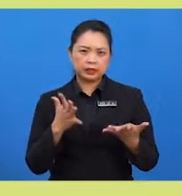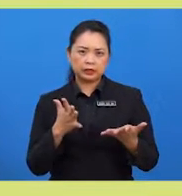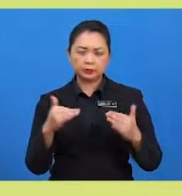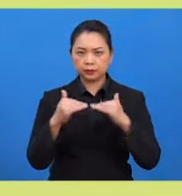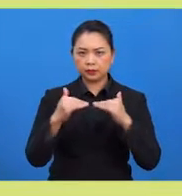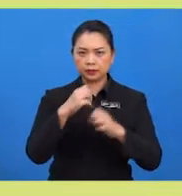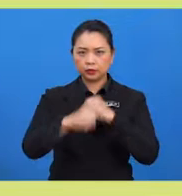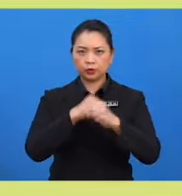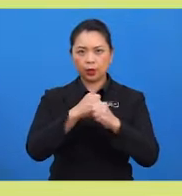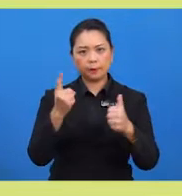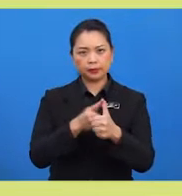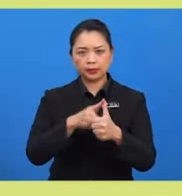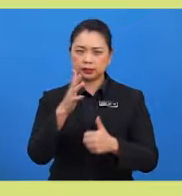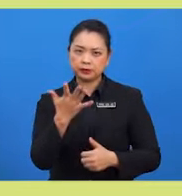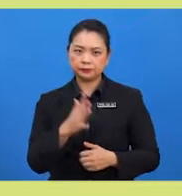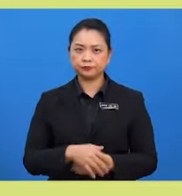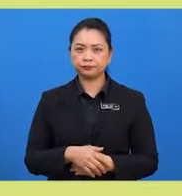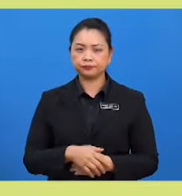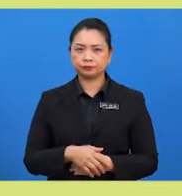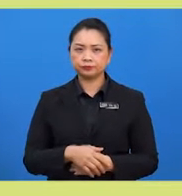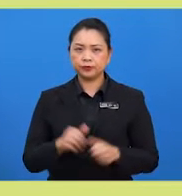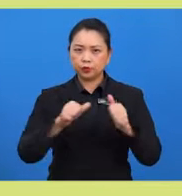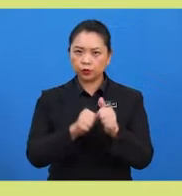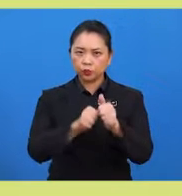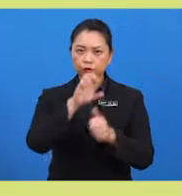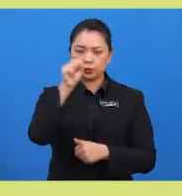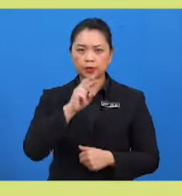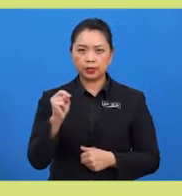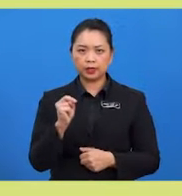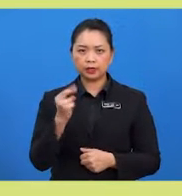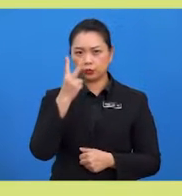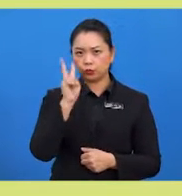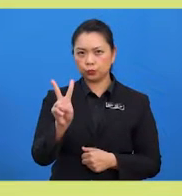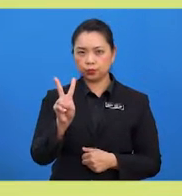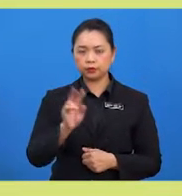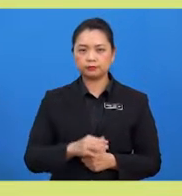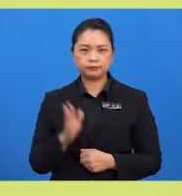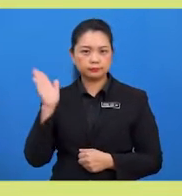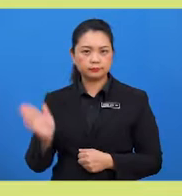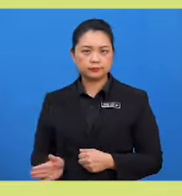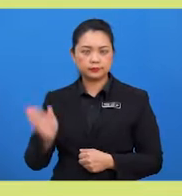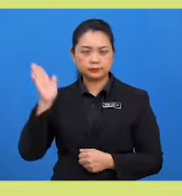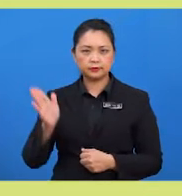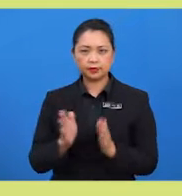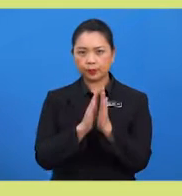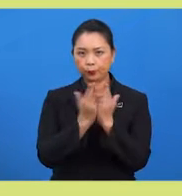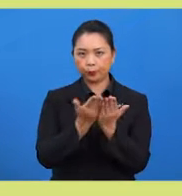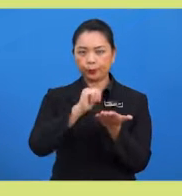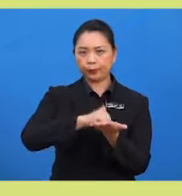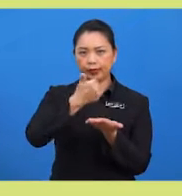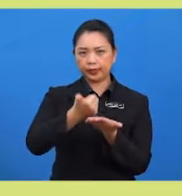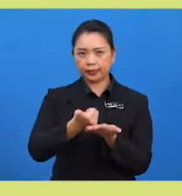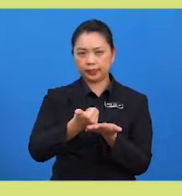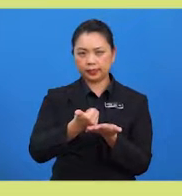pertama perniagaan. Berdasarkan soalan, maklumat berikut diperoleh daripada buku perakaunan